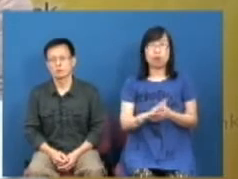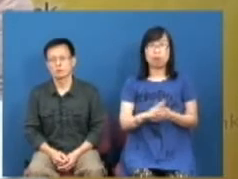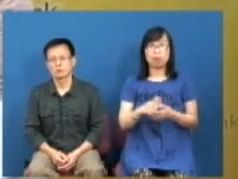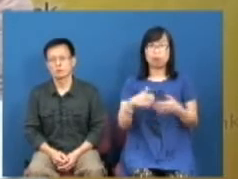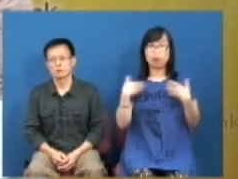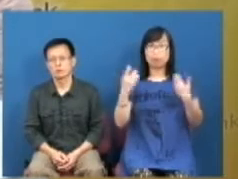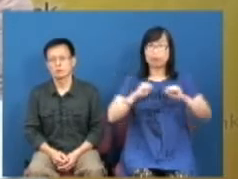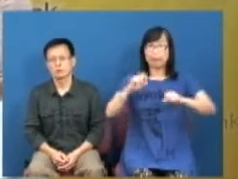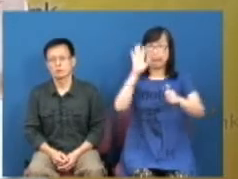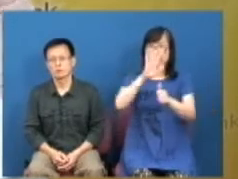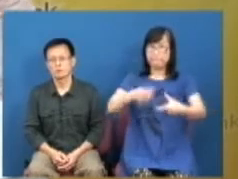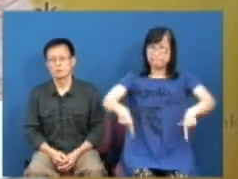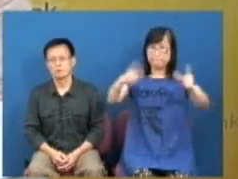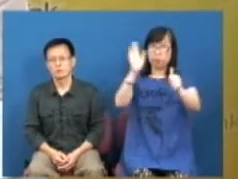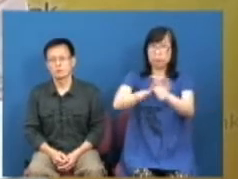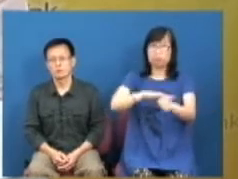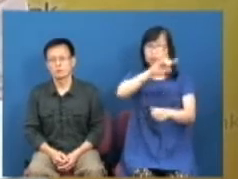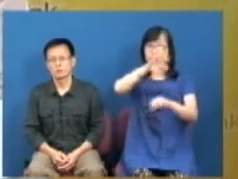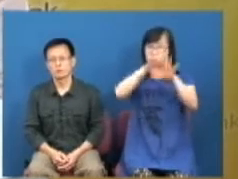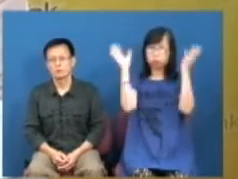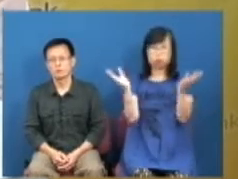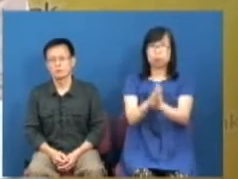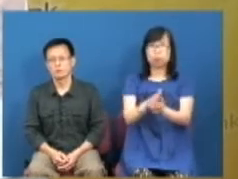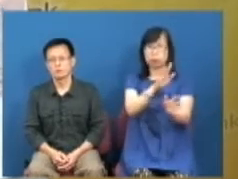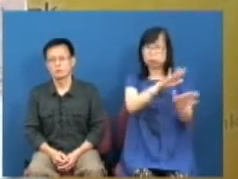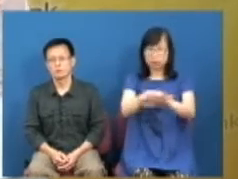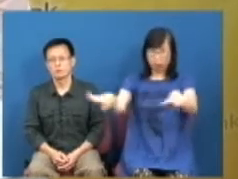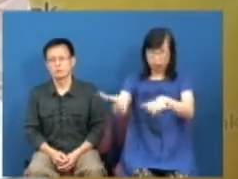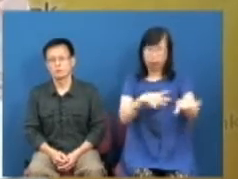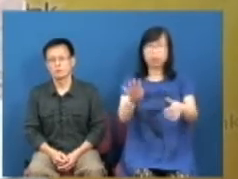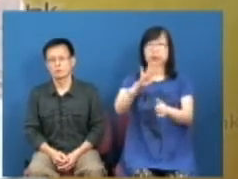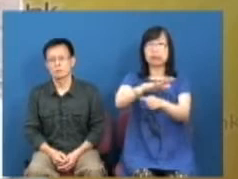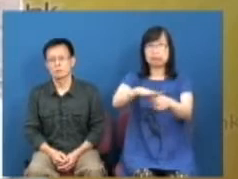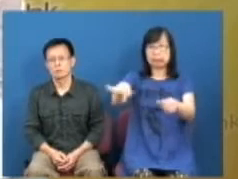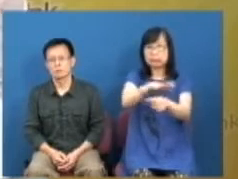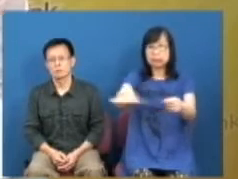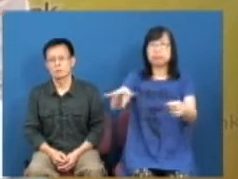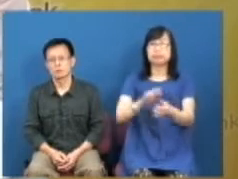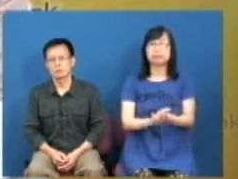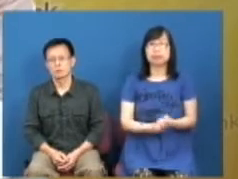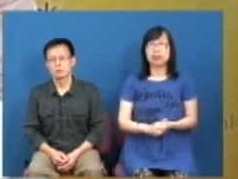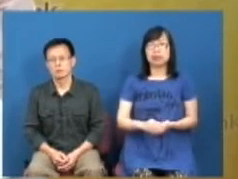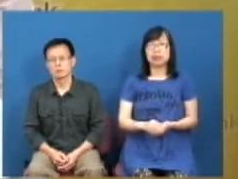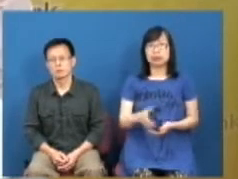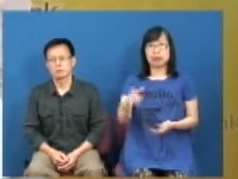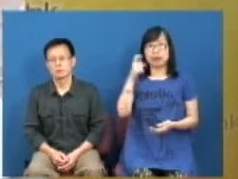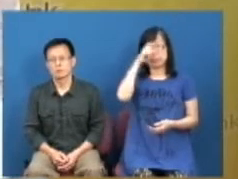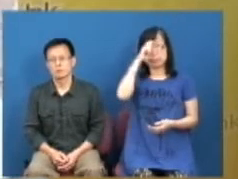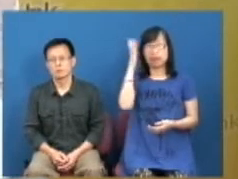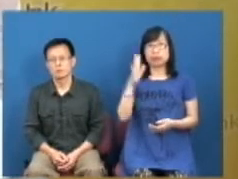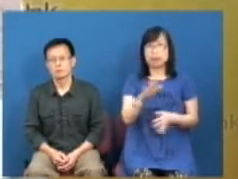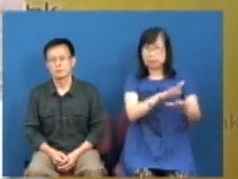林啊，全部都係填嘅，嚇，亦都係咧。我記得九幾年咧，就係因為填海太